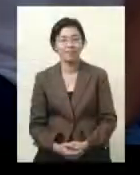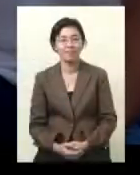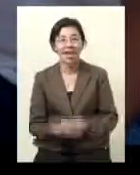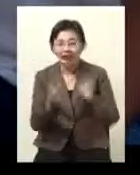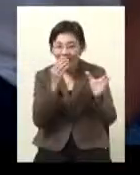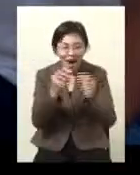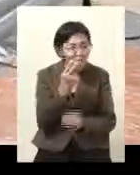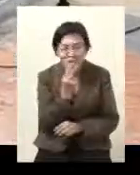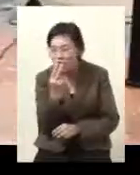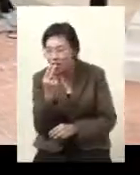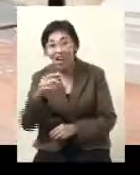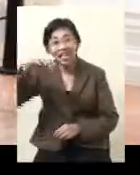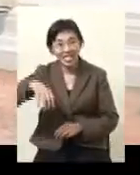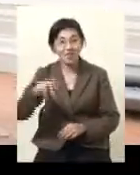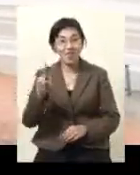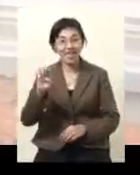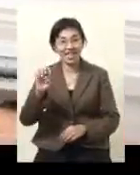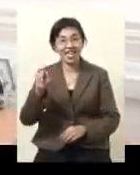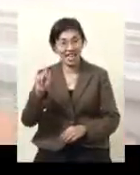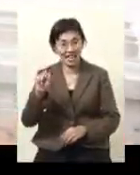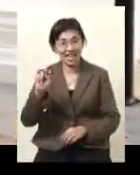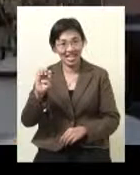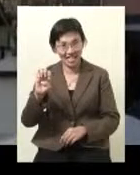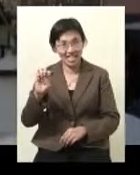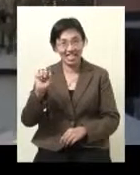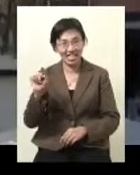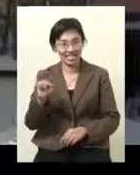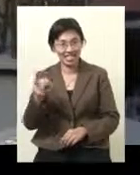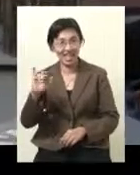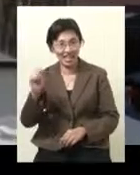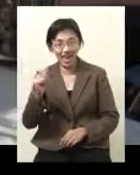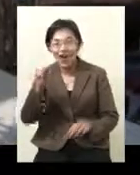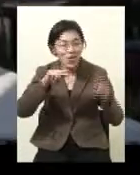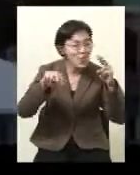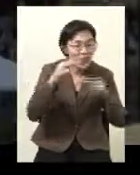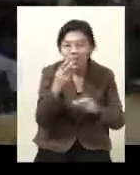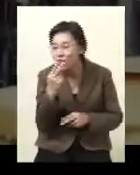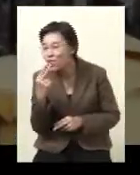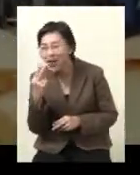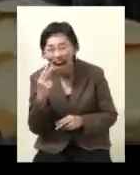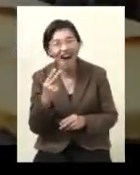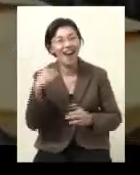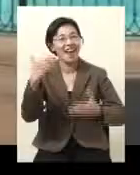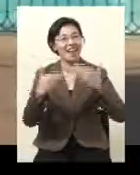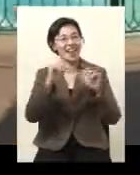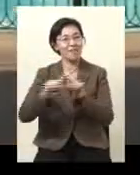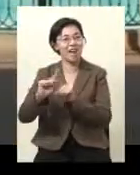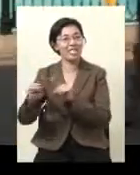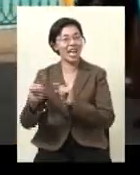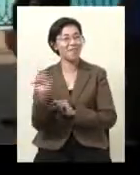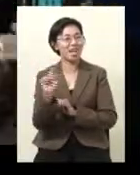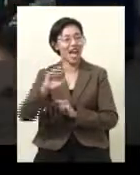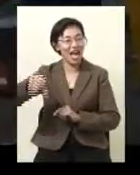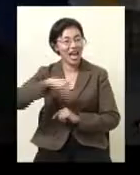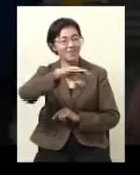หลังจากทำความรู้จักเดอะเวเนเซียกันคร่าวๆแล้วเดี๋ยวช่วงนี้ค่ะเรามาดูกิจกรรมภายในเดอะเวเนเซียกันค่ะว่าจะ